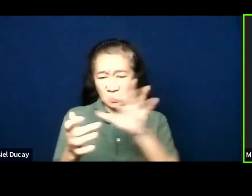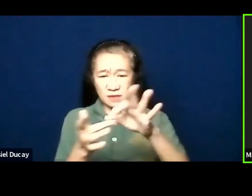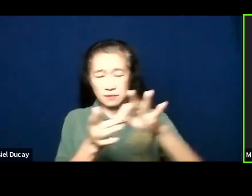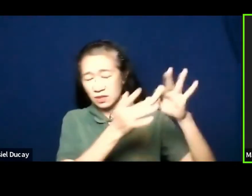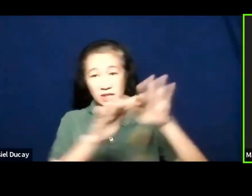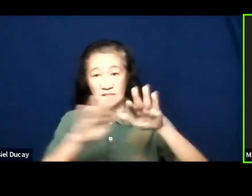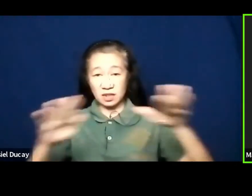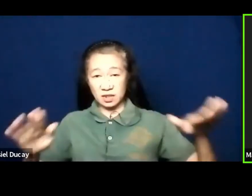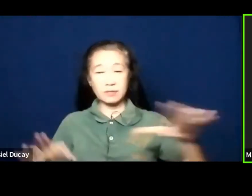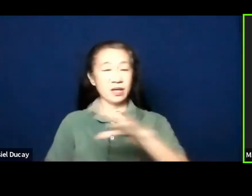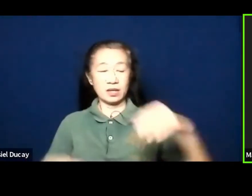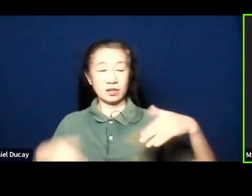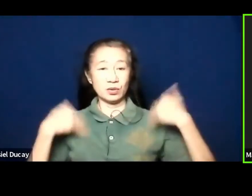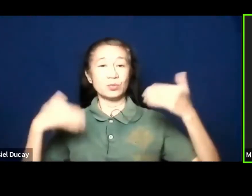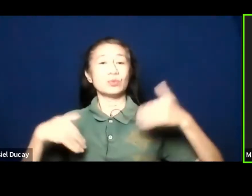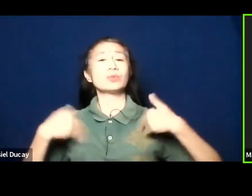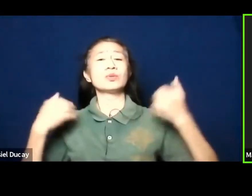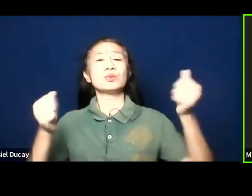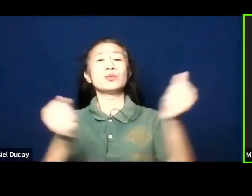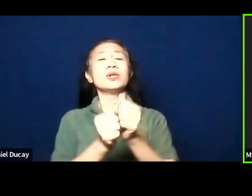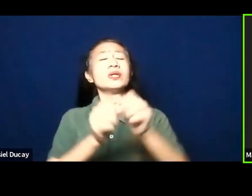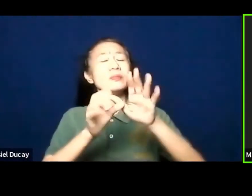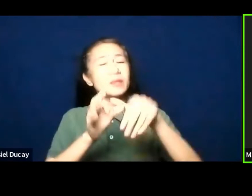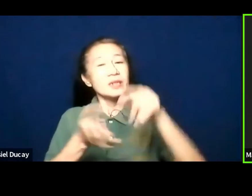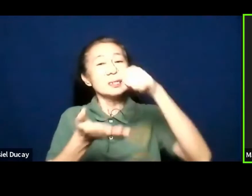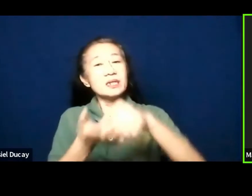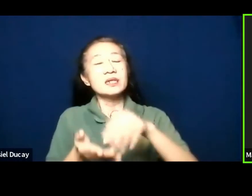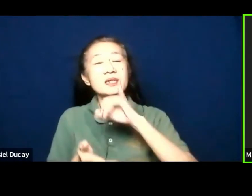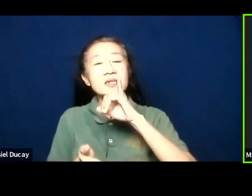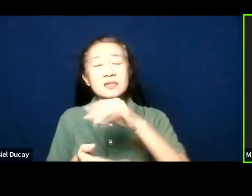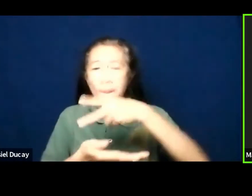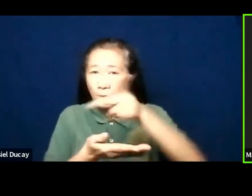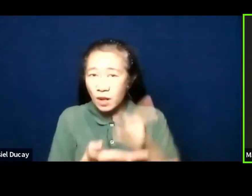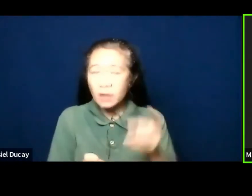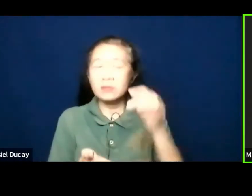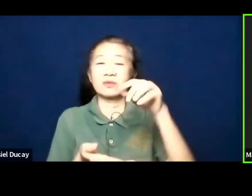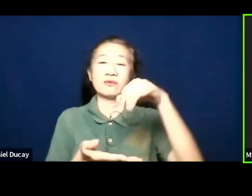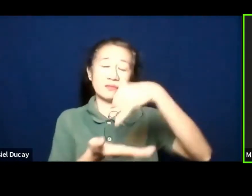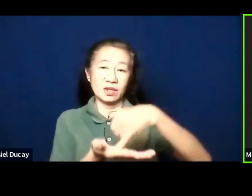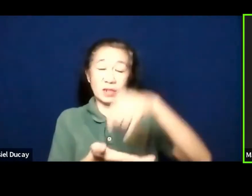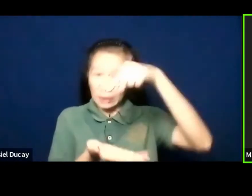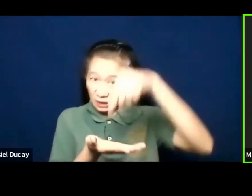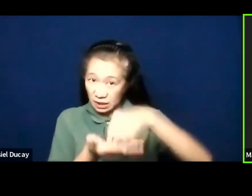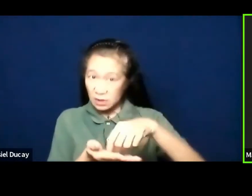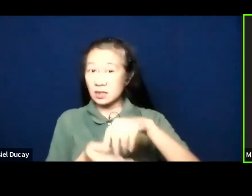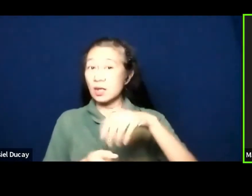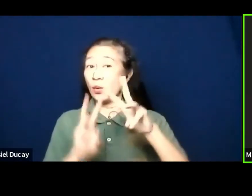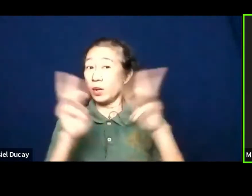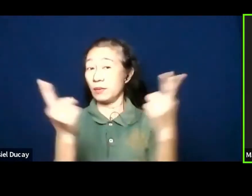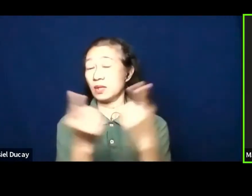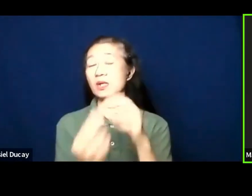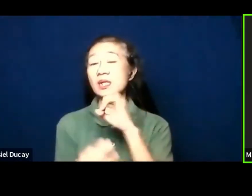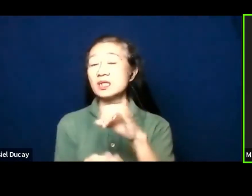especially children and youth with disabilities. And this is part of it. Itong webinar na to ay bahagi ng